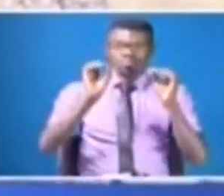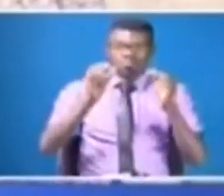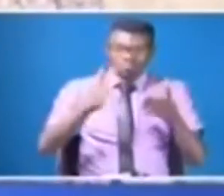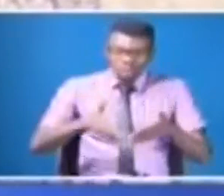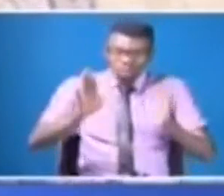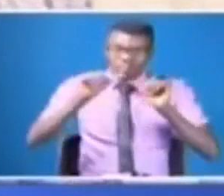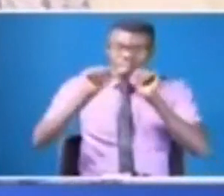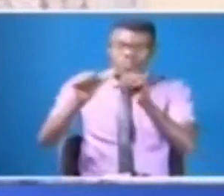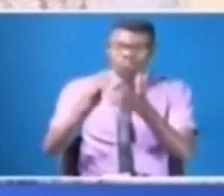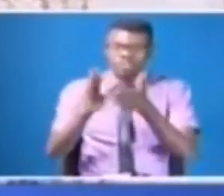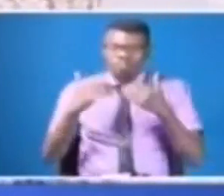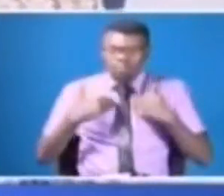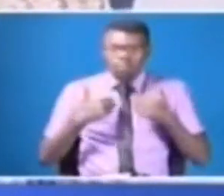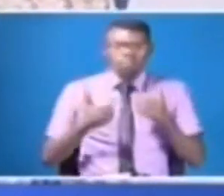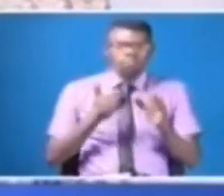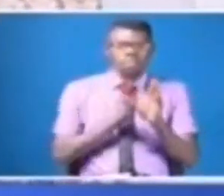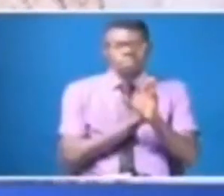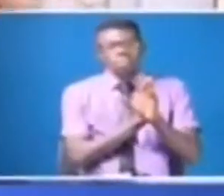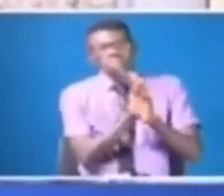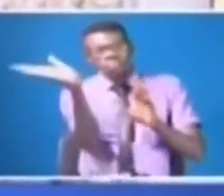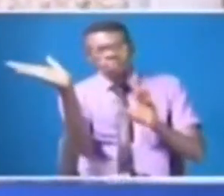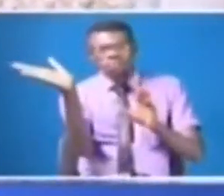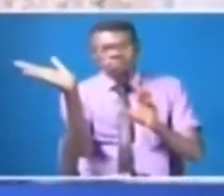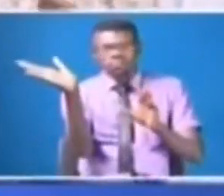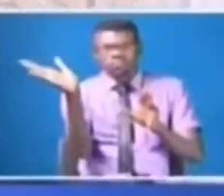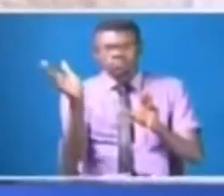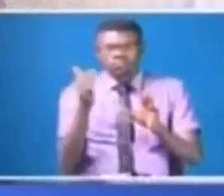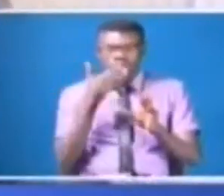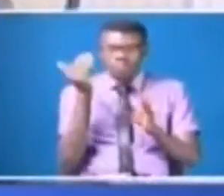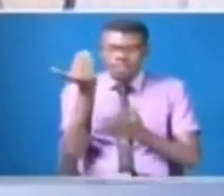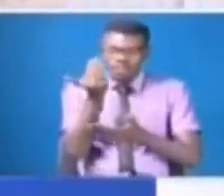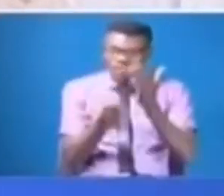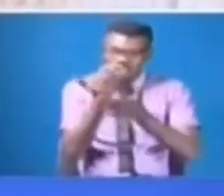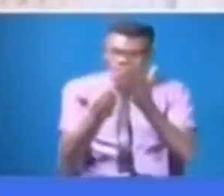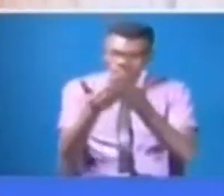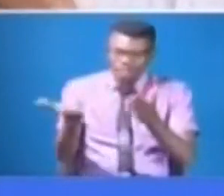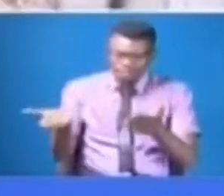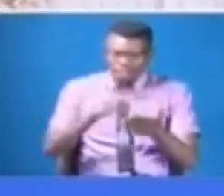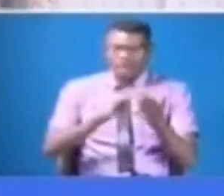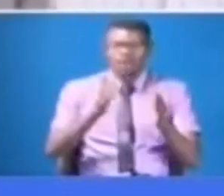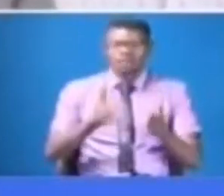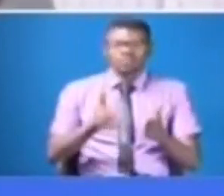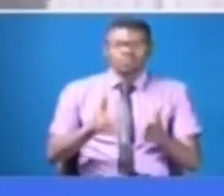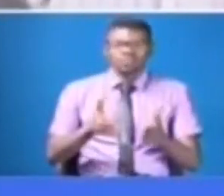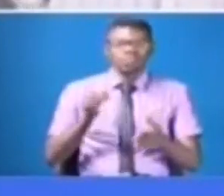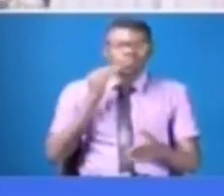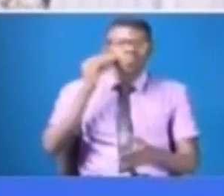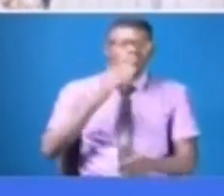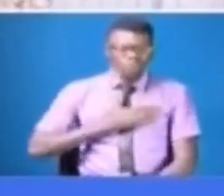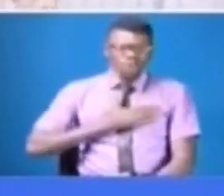Wale ambao kidogo wamepotea hivi keusu tupembeleze warudi wapi?